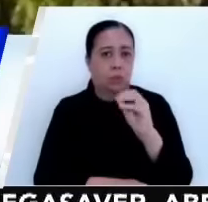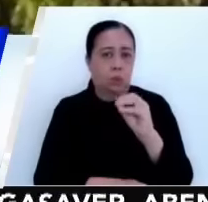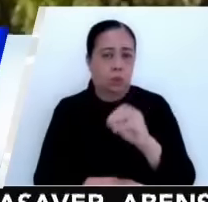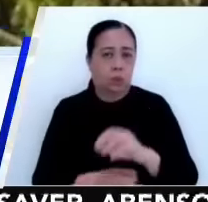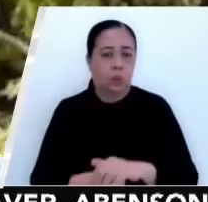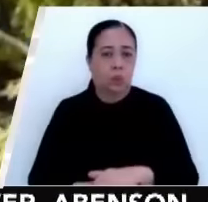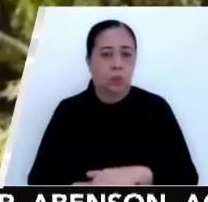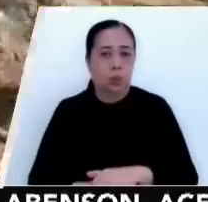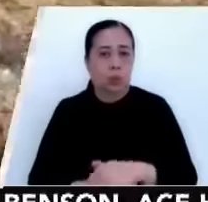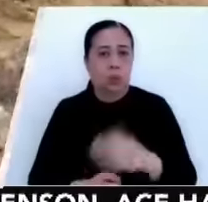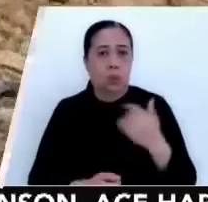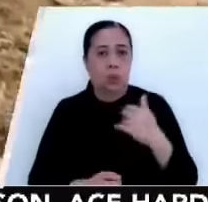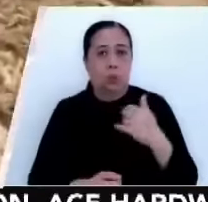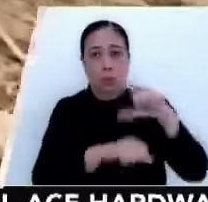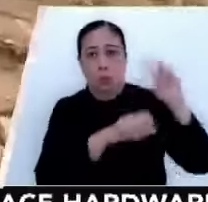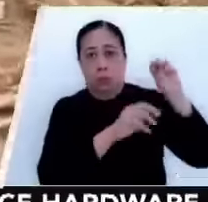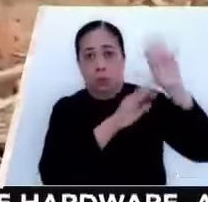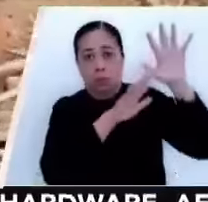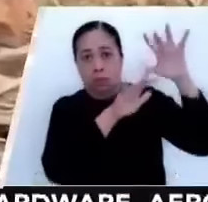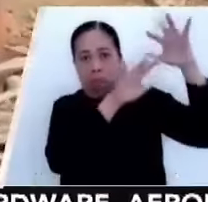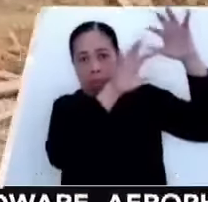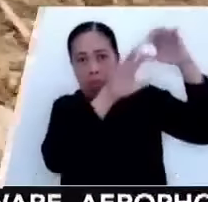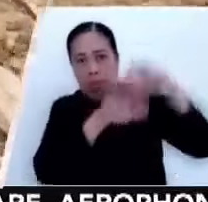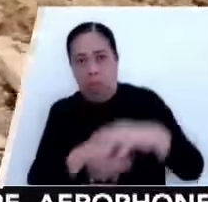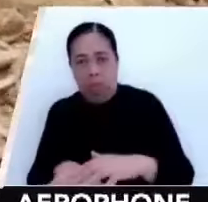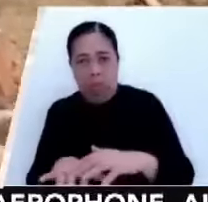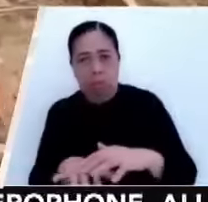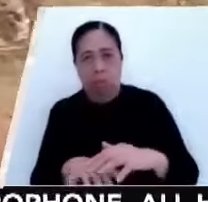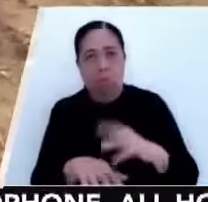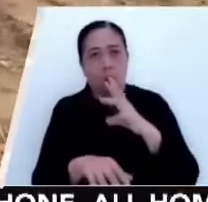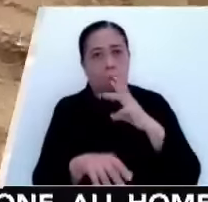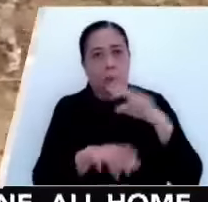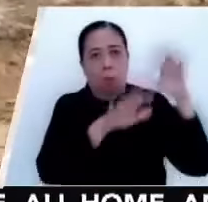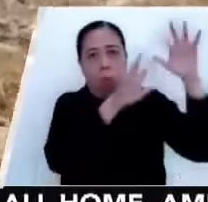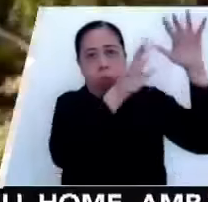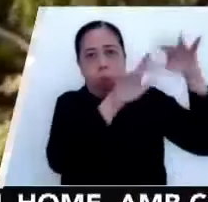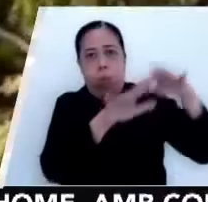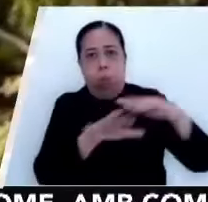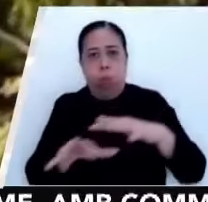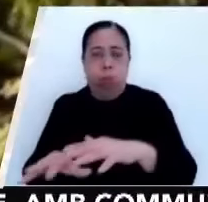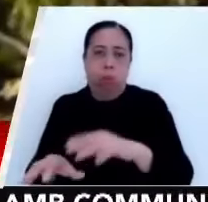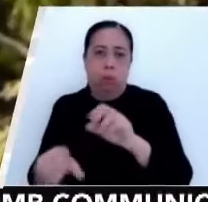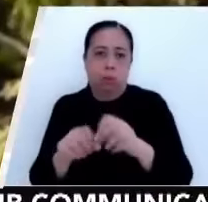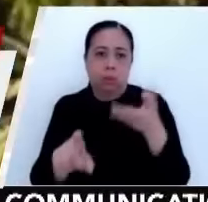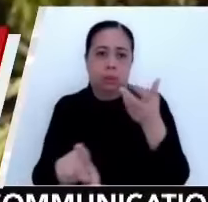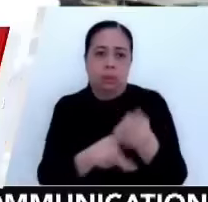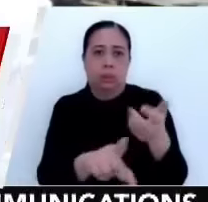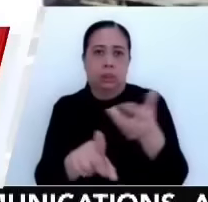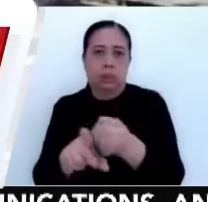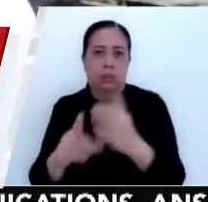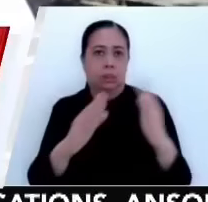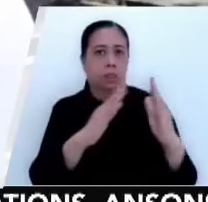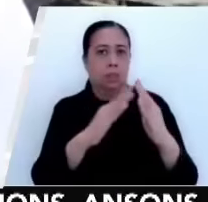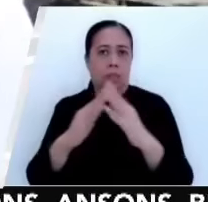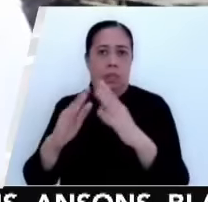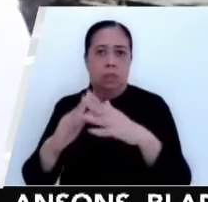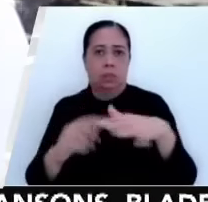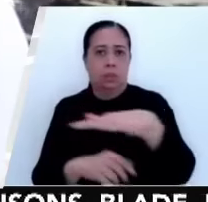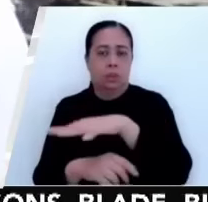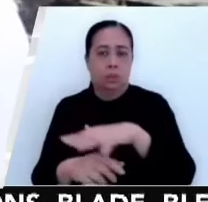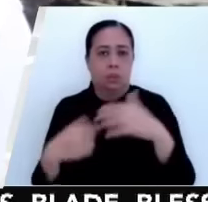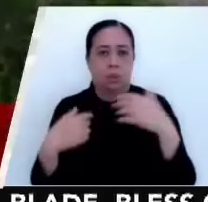bundok bumigay, yun, na-wash out yung tubig palabas. Kaya tinamaan itong bahay dito sa paligid. Nagkaroon po ng